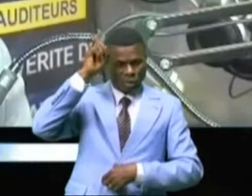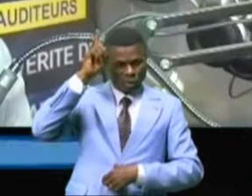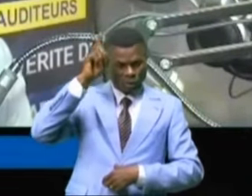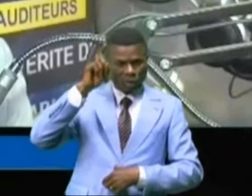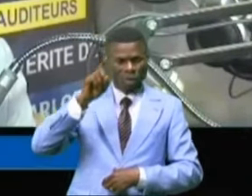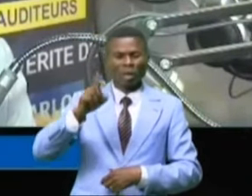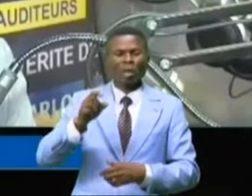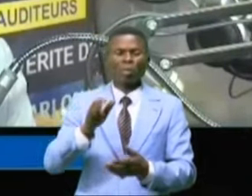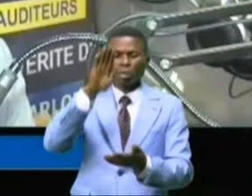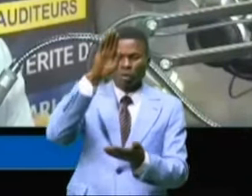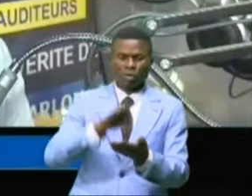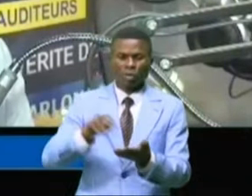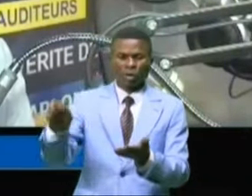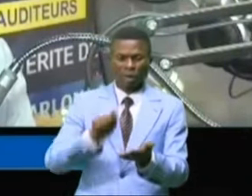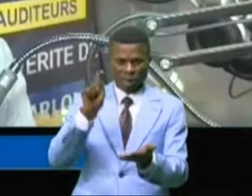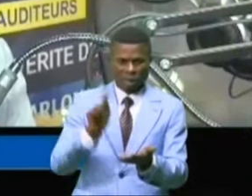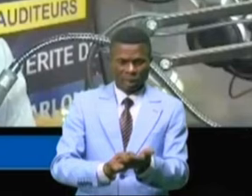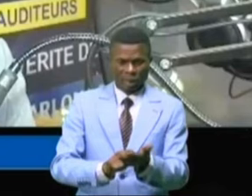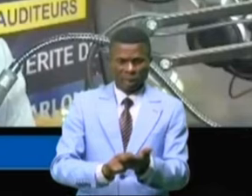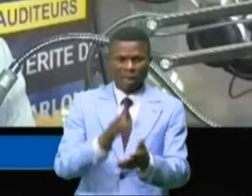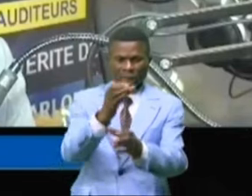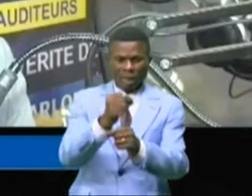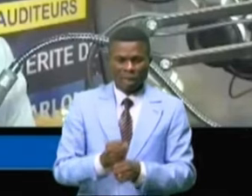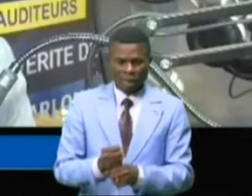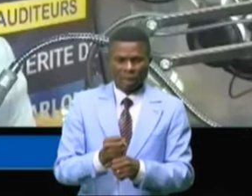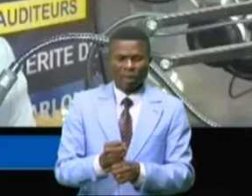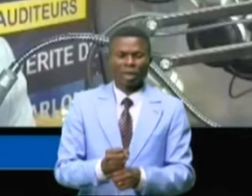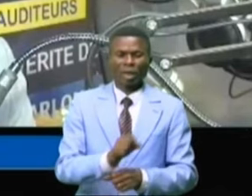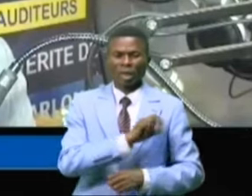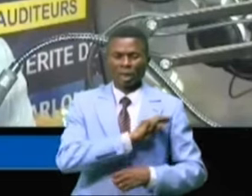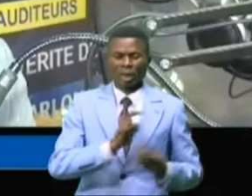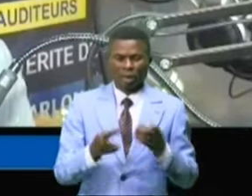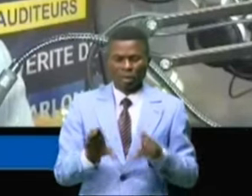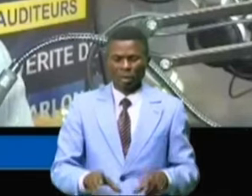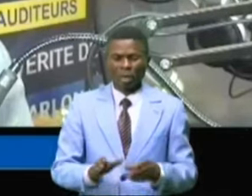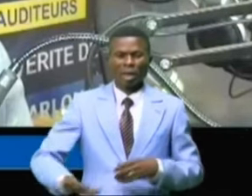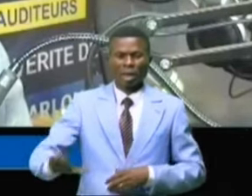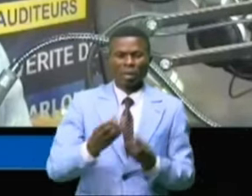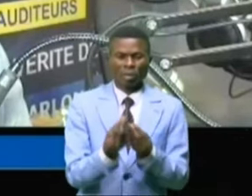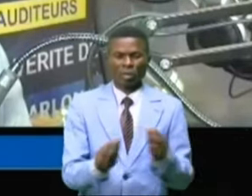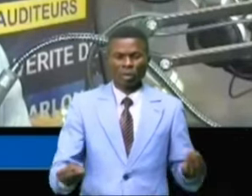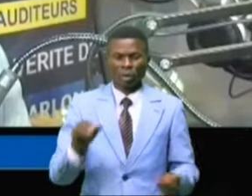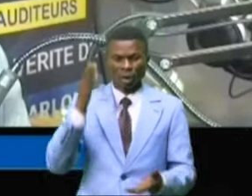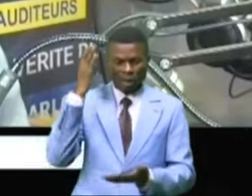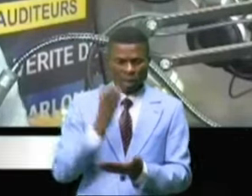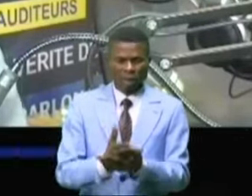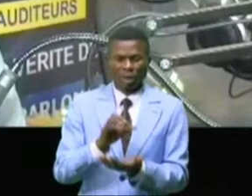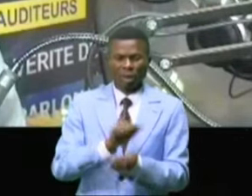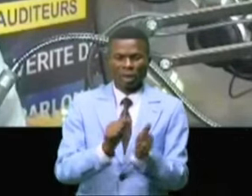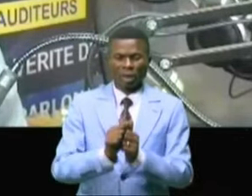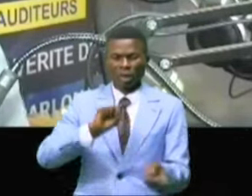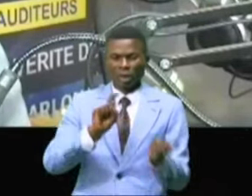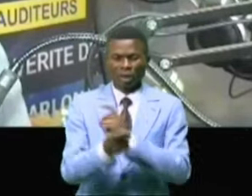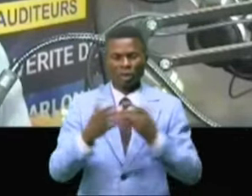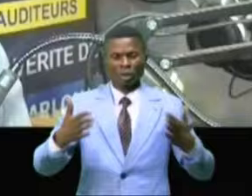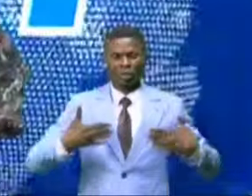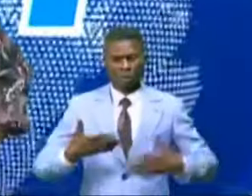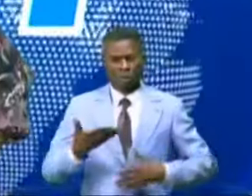des taxes carbone que doit bénéficier la République démocratique du Congo, pays solution dans la lutte contre le changement